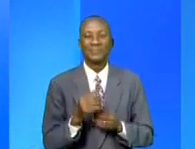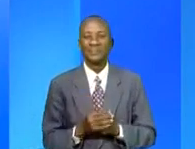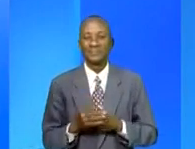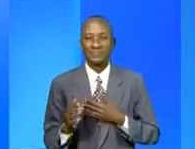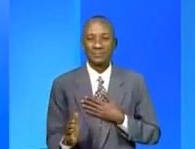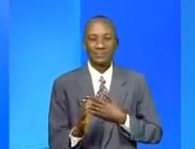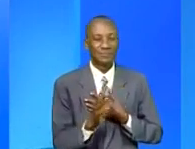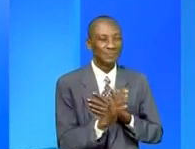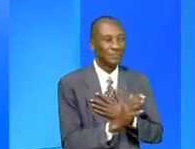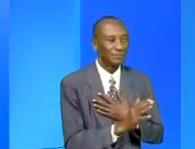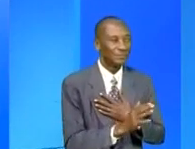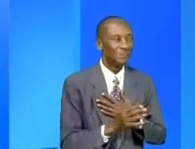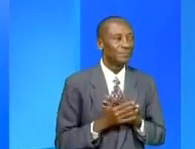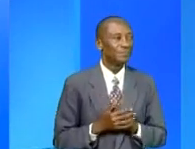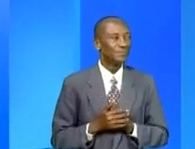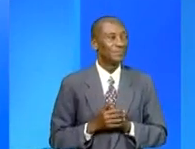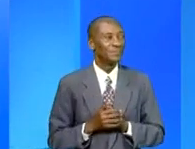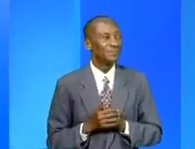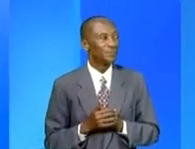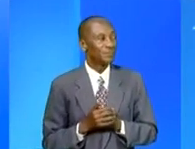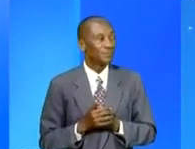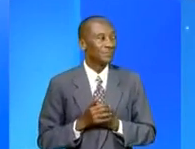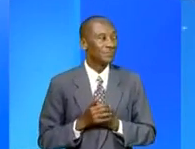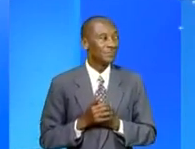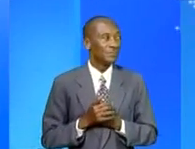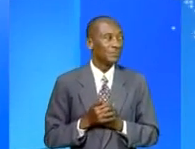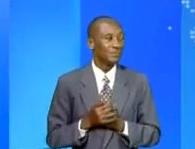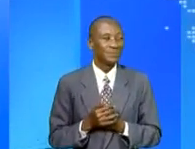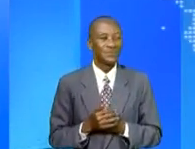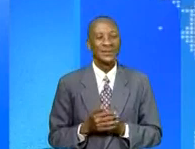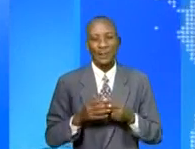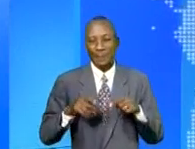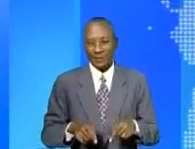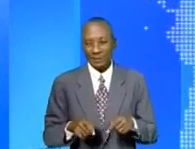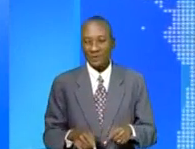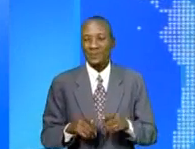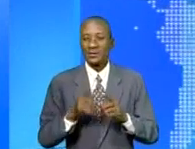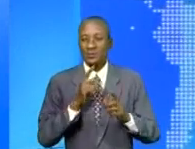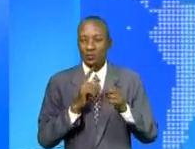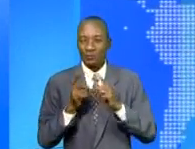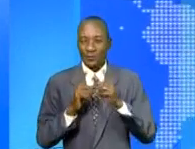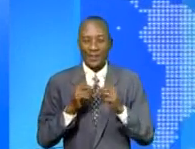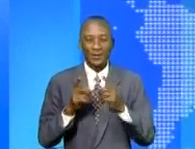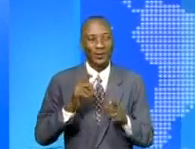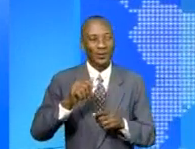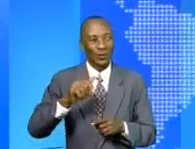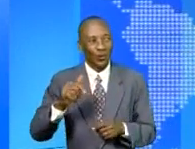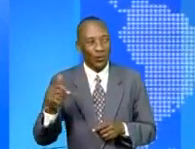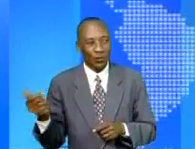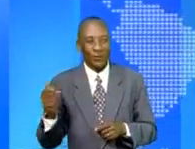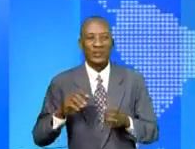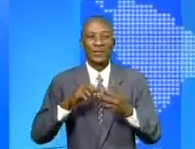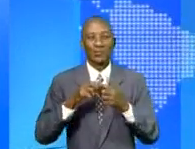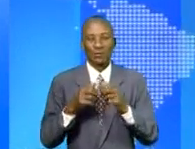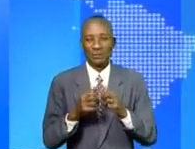Et sachez que Kenneth Kaunda avait été un combattant acharné du régime apartheid. Il sera donc enterré demain mercredi dans la